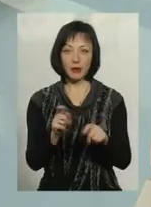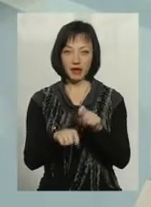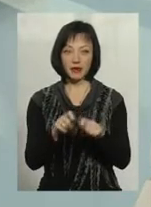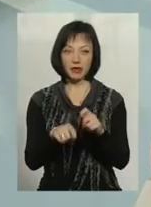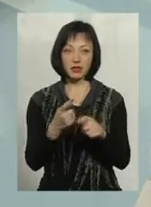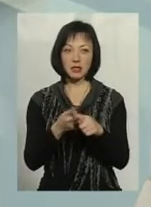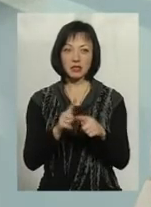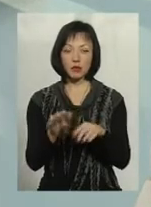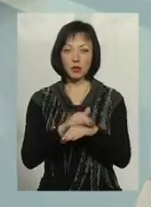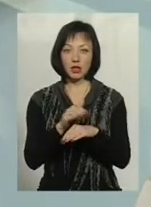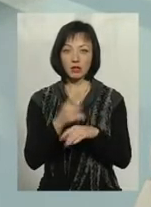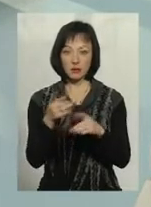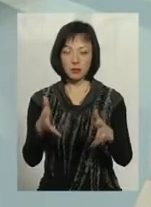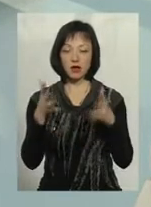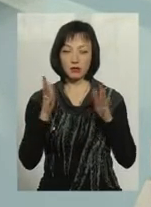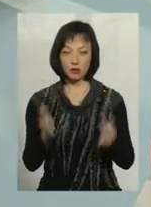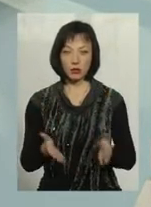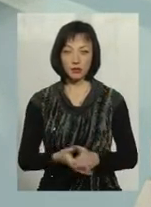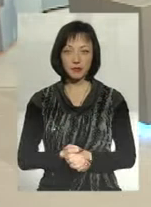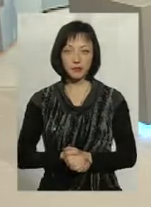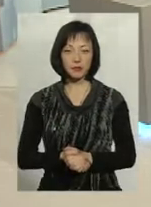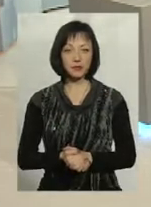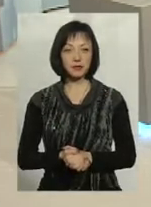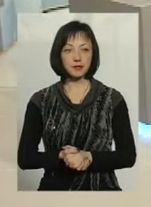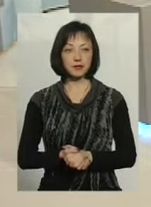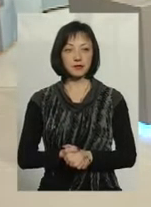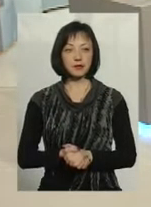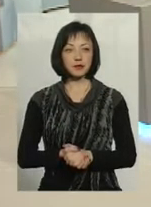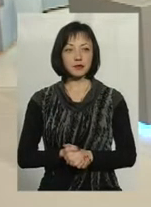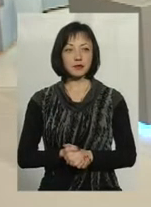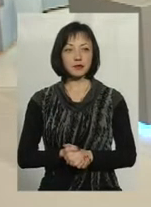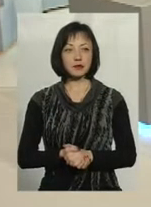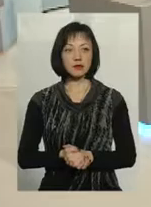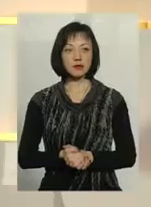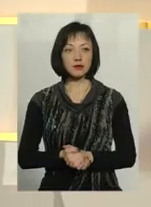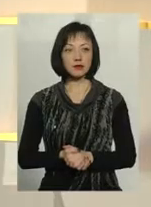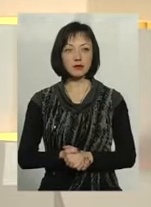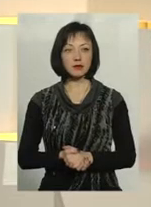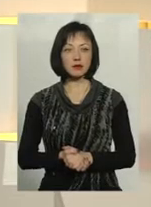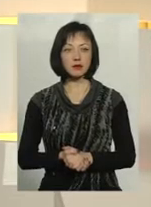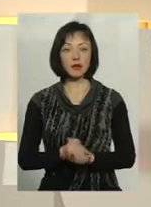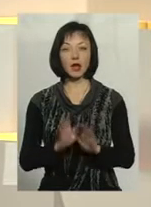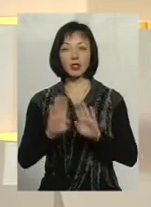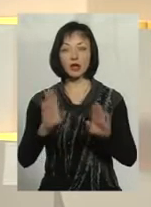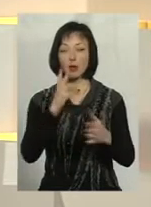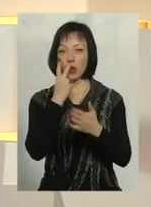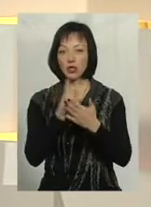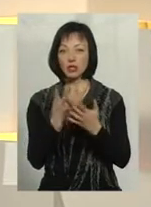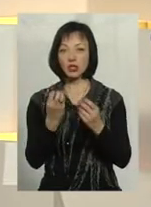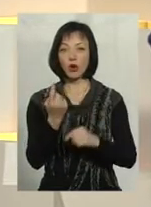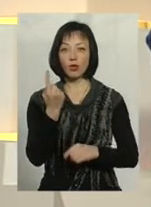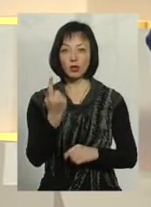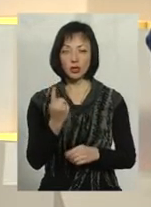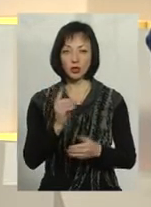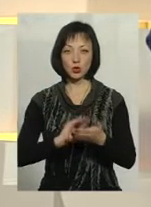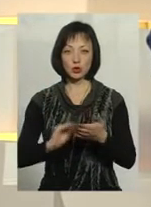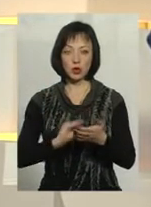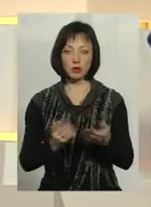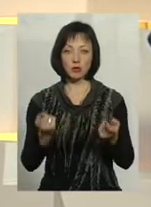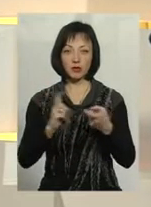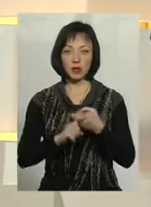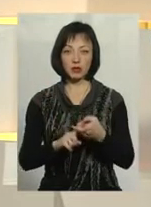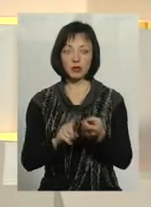право найняти працівників, до 10 чоловік найняти його на роботу. Ну сам по собі, якщо він працює один єдиний і проводить з підприємницьку